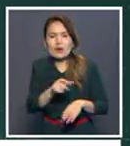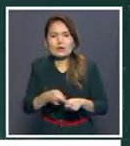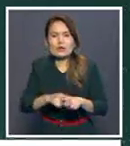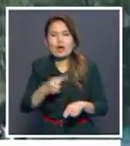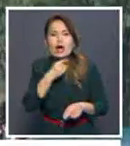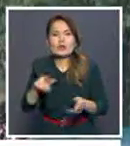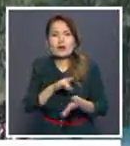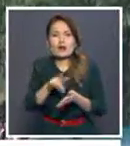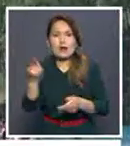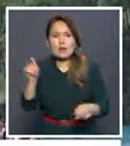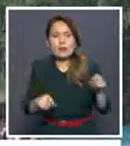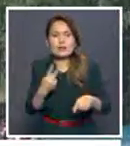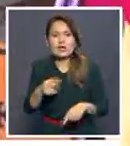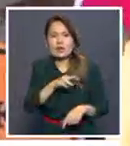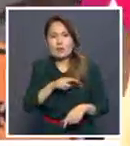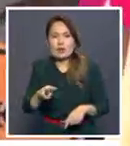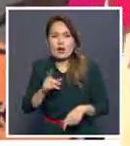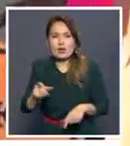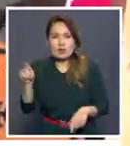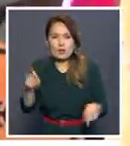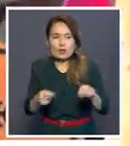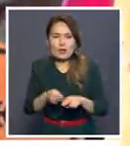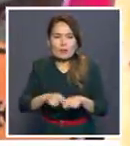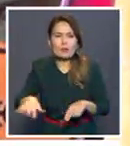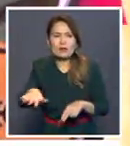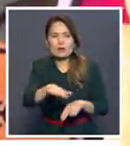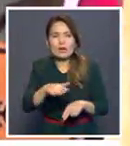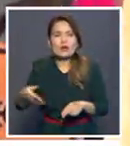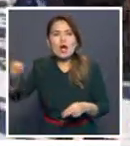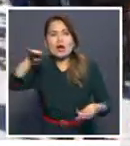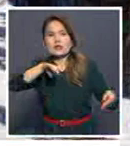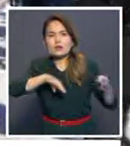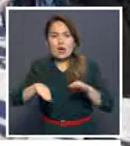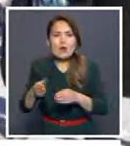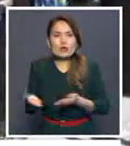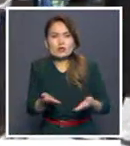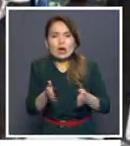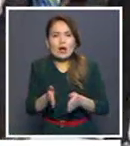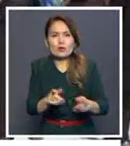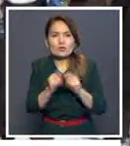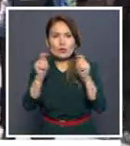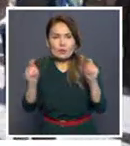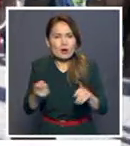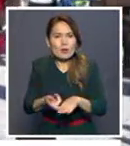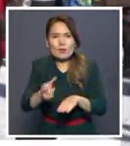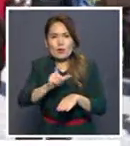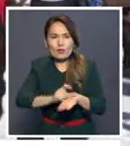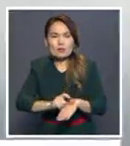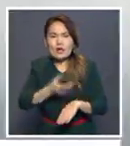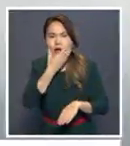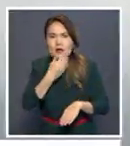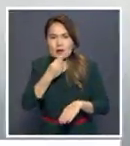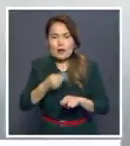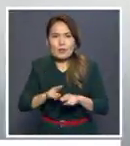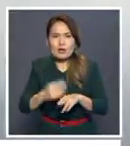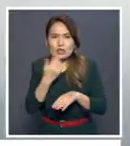жеріне 2 миллион адамның табаны тиген. Ал Ой-Қарағай тау-шаңғы кешені осындай маңызды орындардың қатарын толықтырды. Енді өңірде